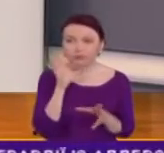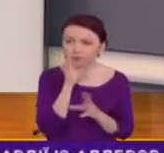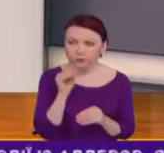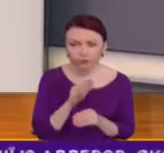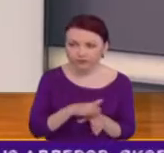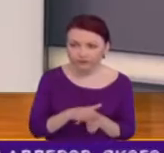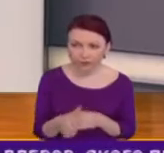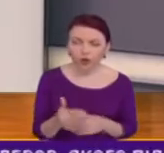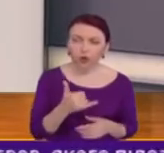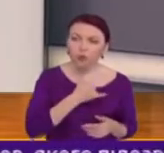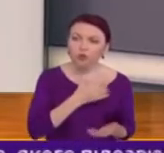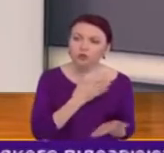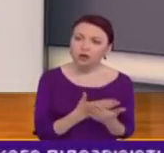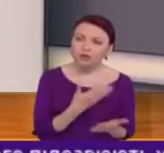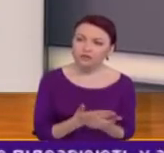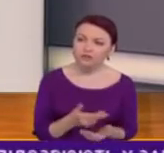нас активних